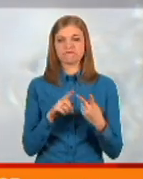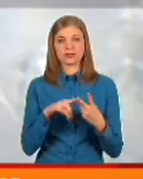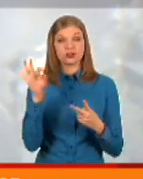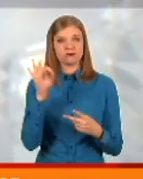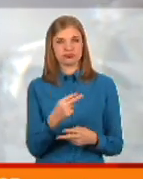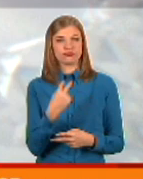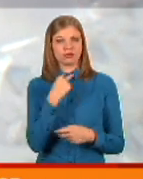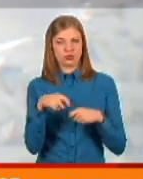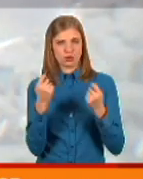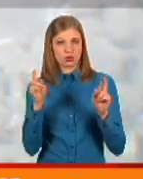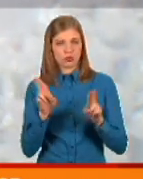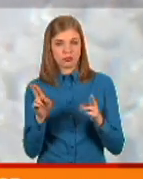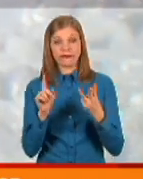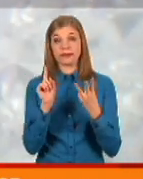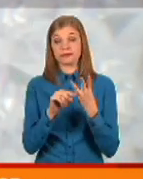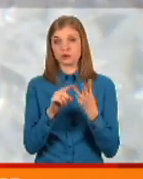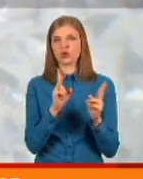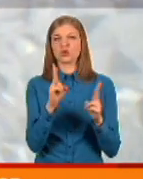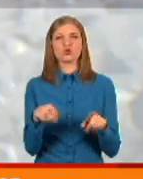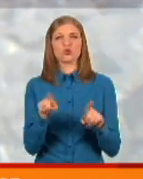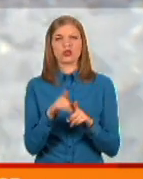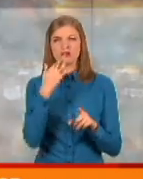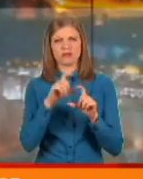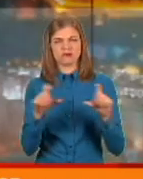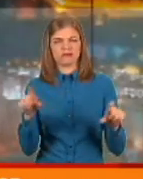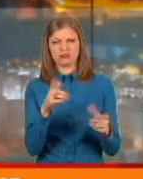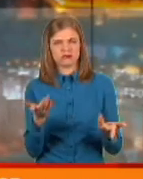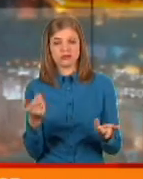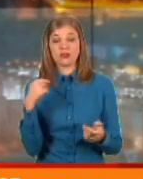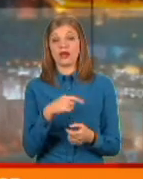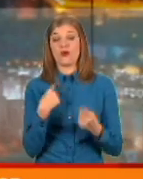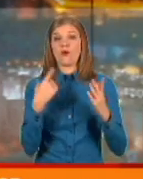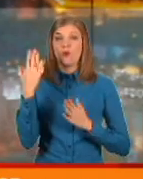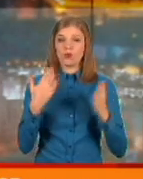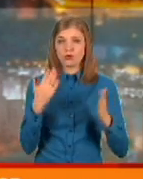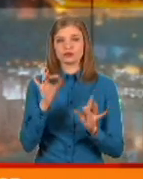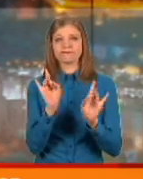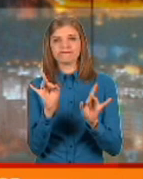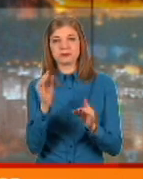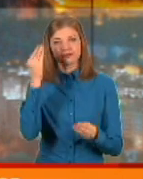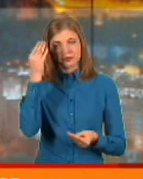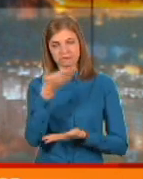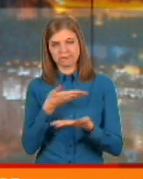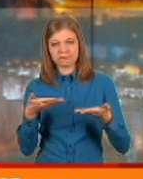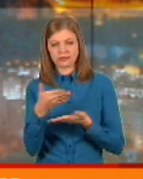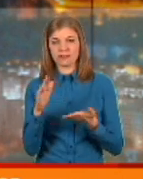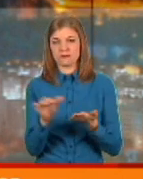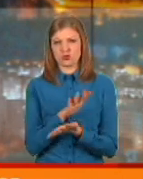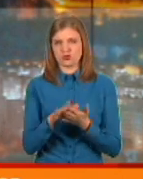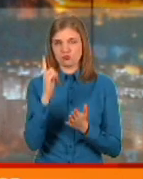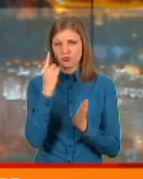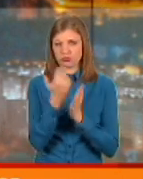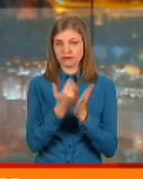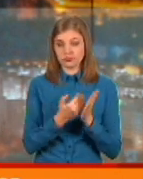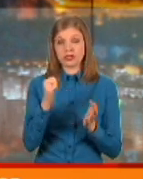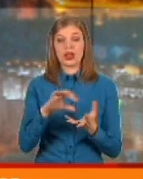частіше зухвало порушують правила, і хто таки євробляхари? Голосуйте, коментуйте у безкоштовному мобільному додатку